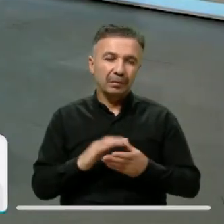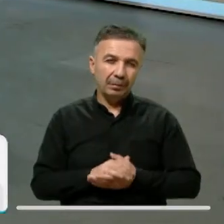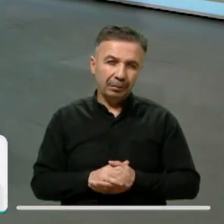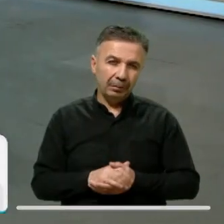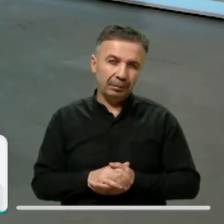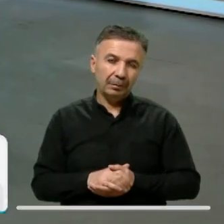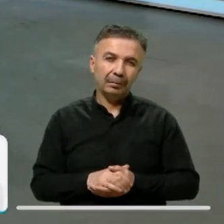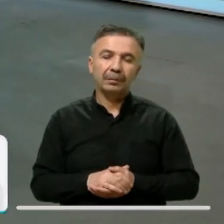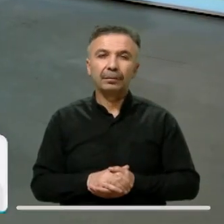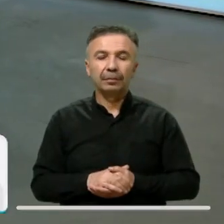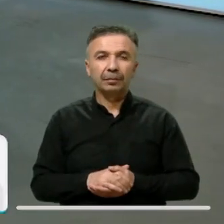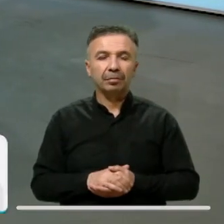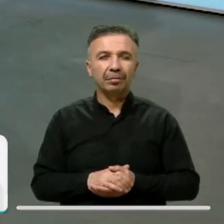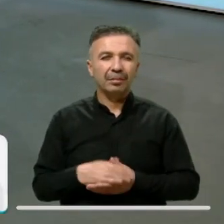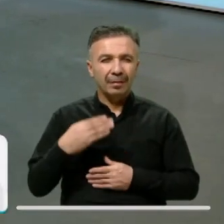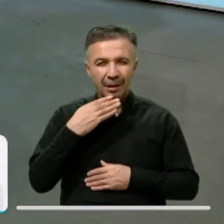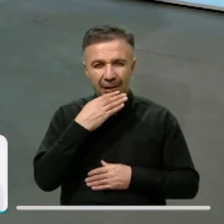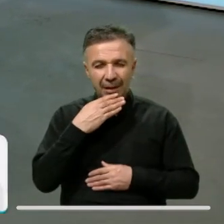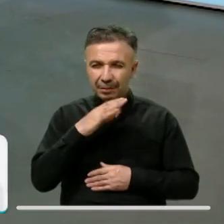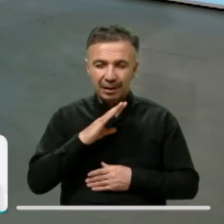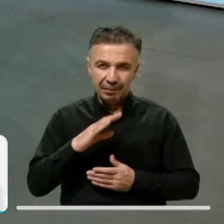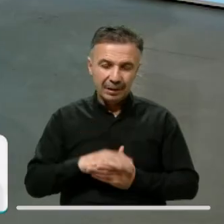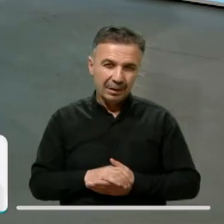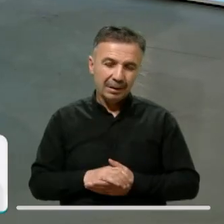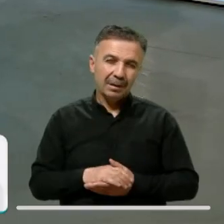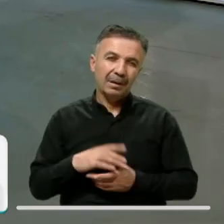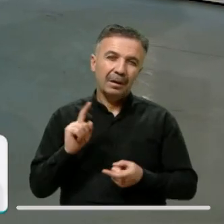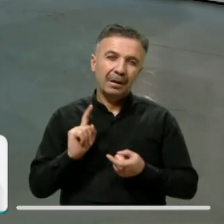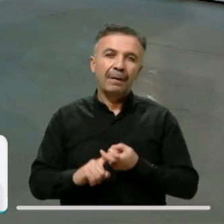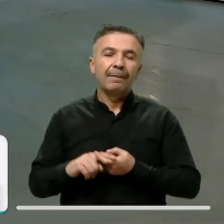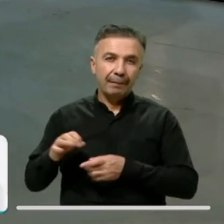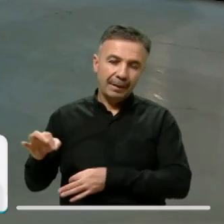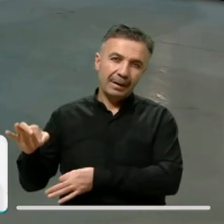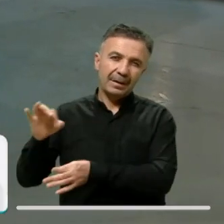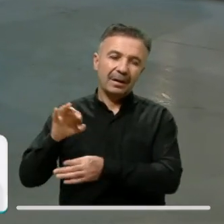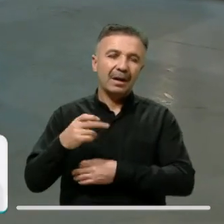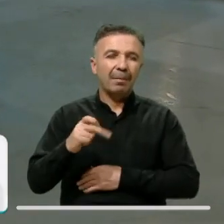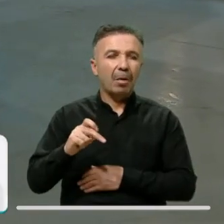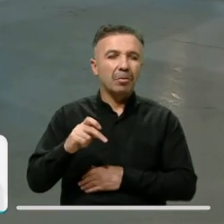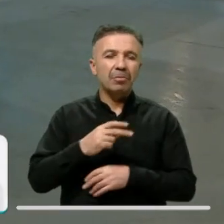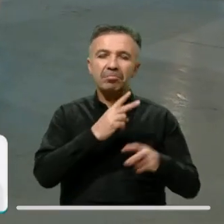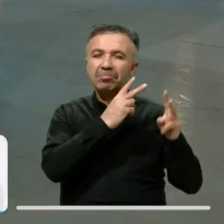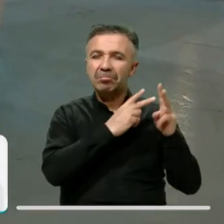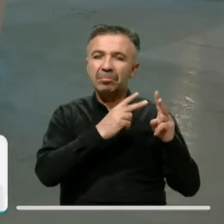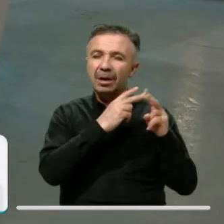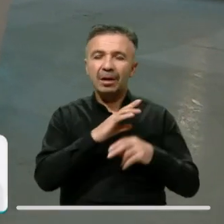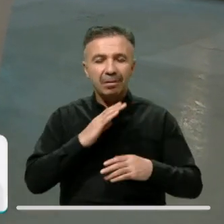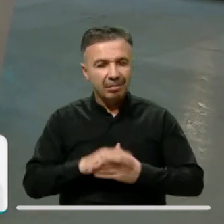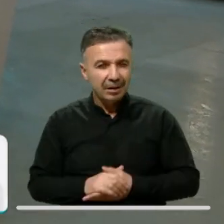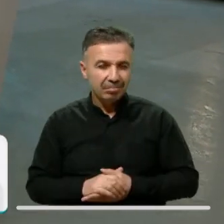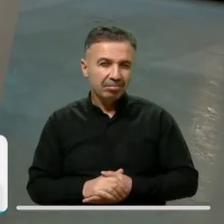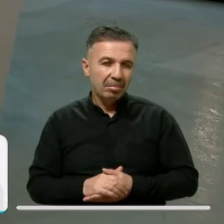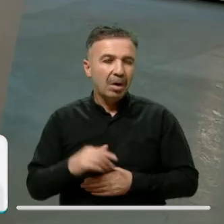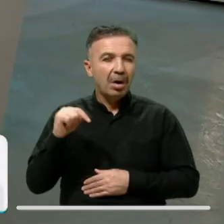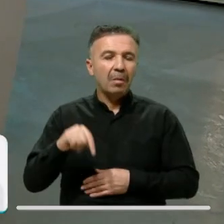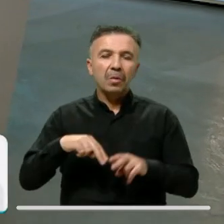şeylerle istismarlar vardır. Ve insanlara boş hayaller burada var. Bakın